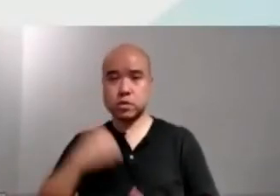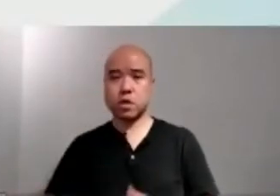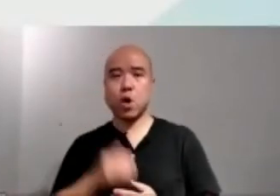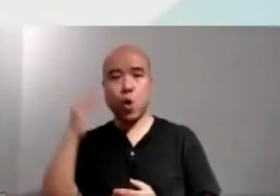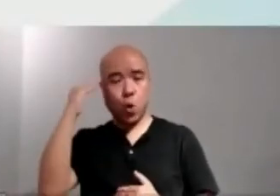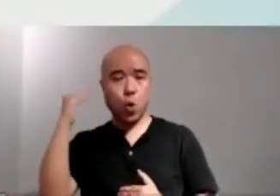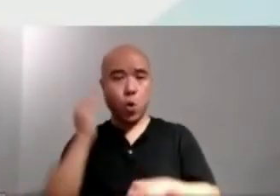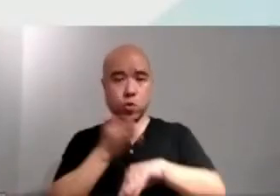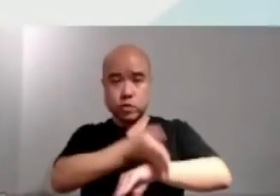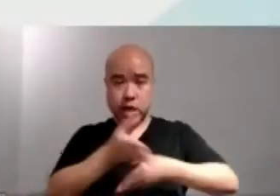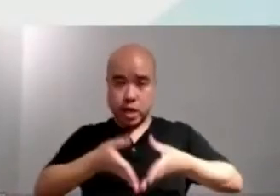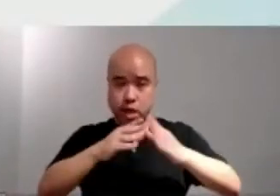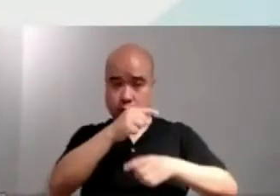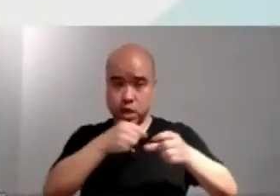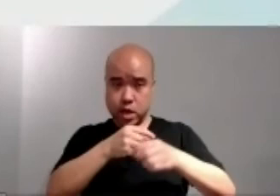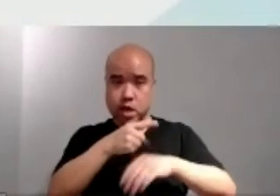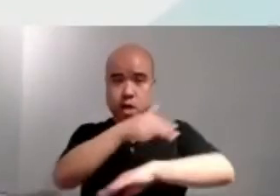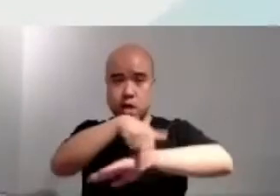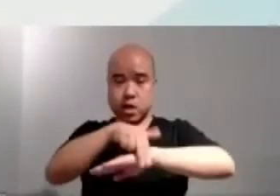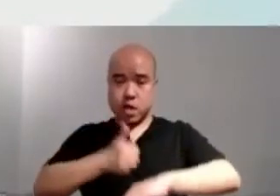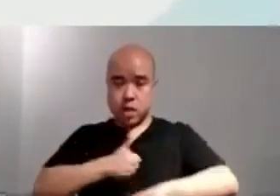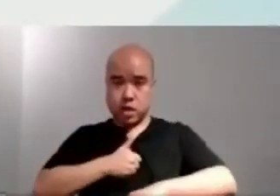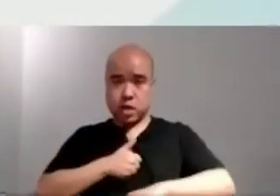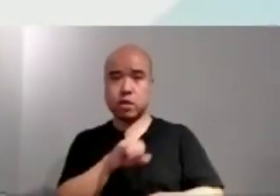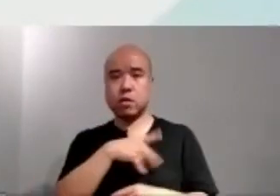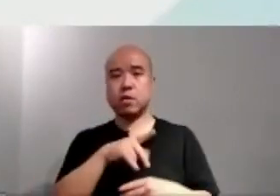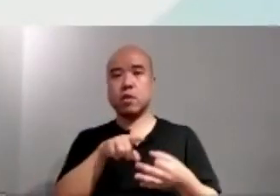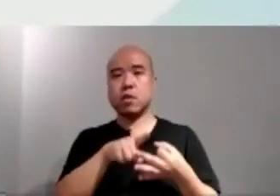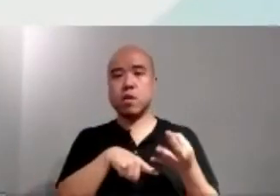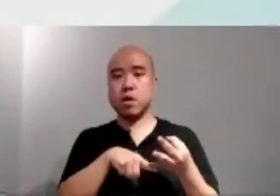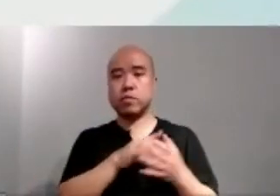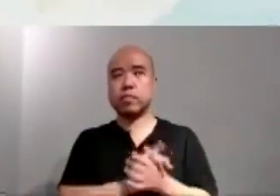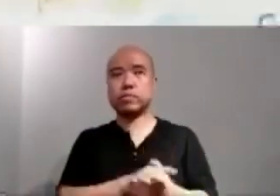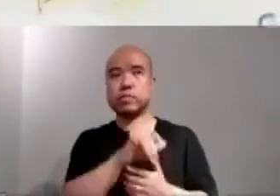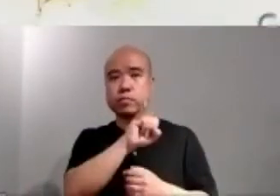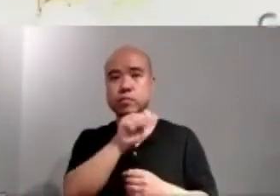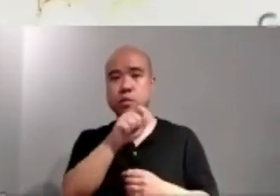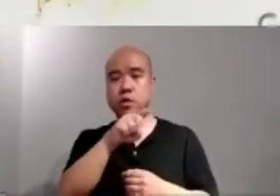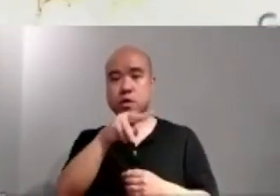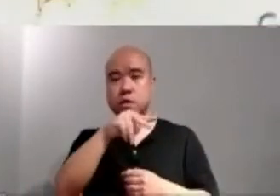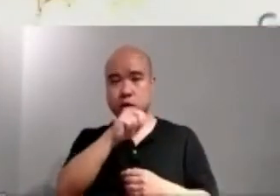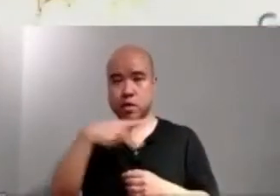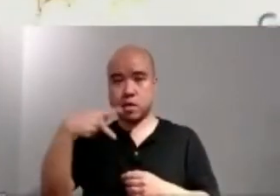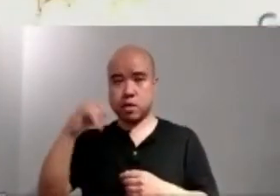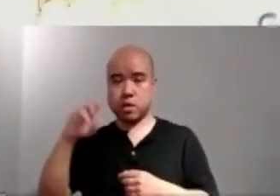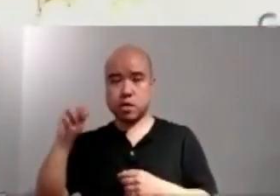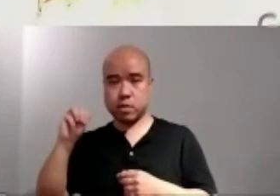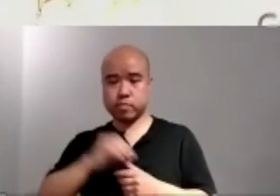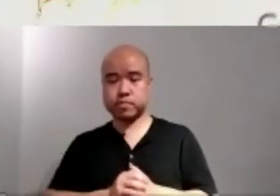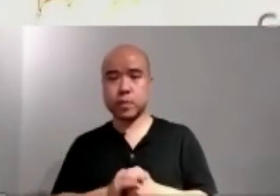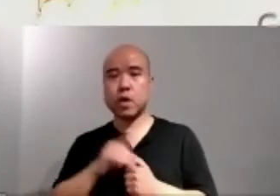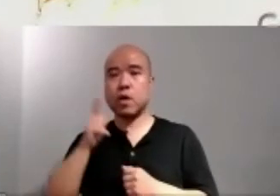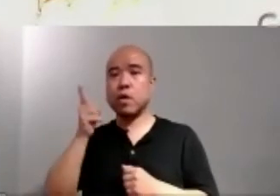的策略师，就叫 Mr. Ian Kim， 而他的公司就叫 New Black， 而他们是一班相